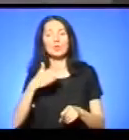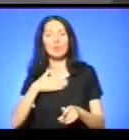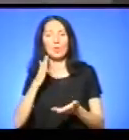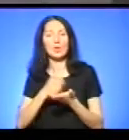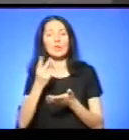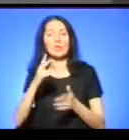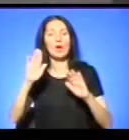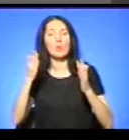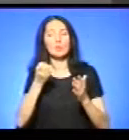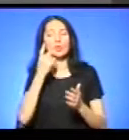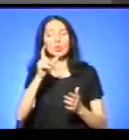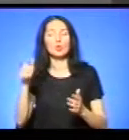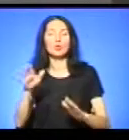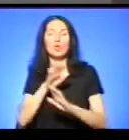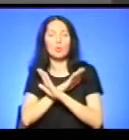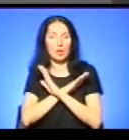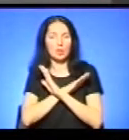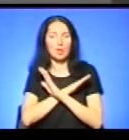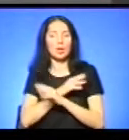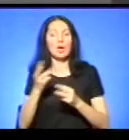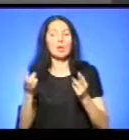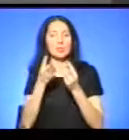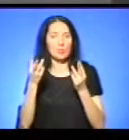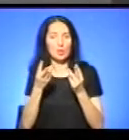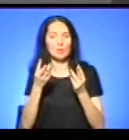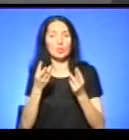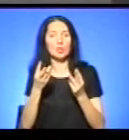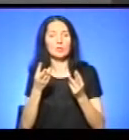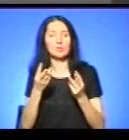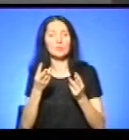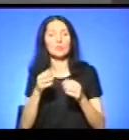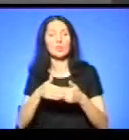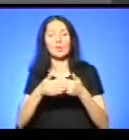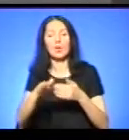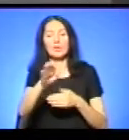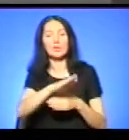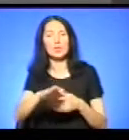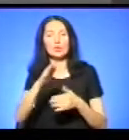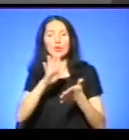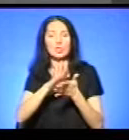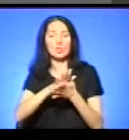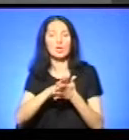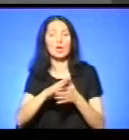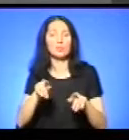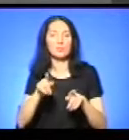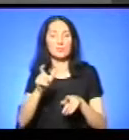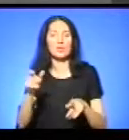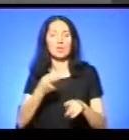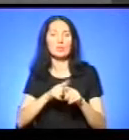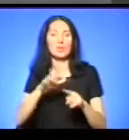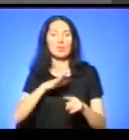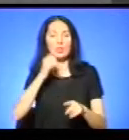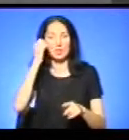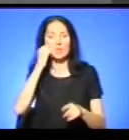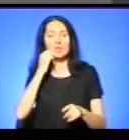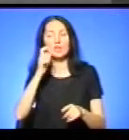випадки, коли люди гинули, спалюючи на відкритій території сміття. Це були старші люди, в одному